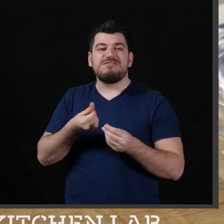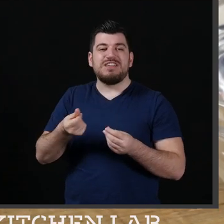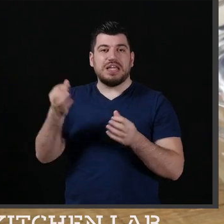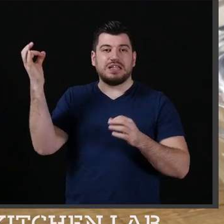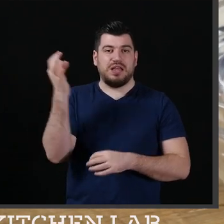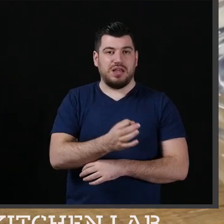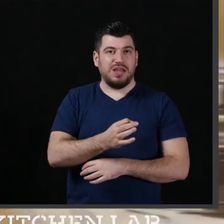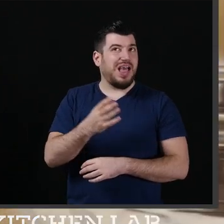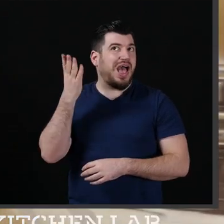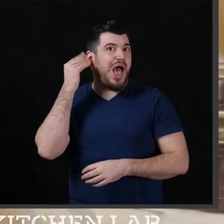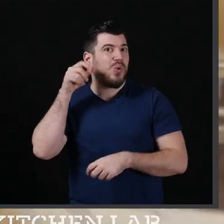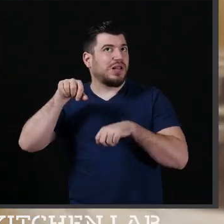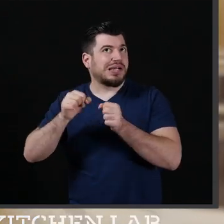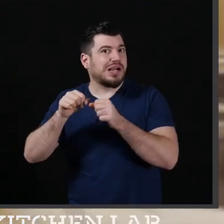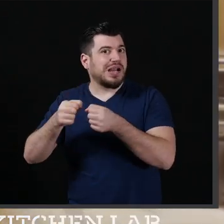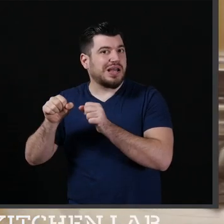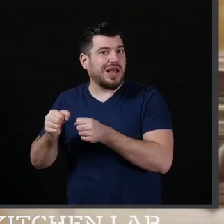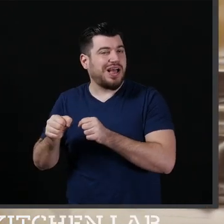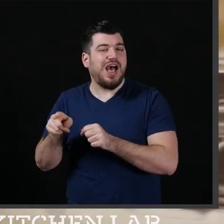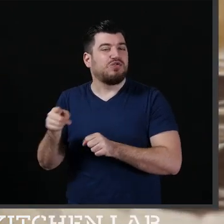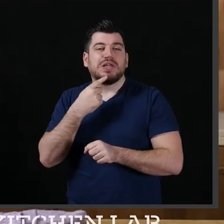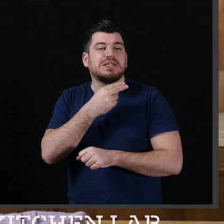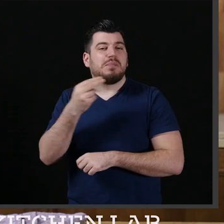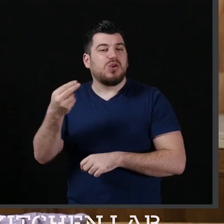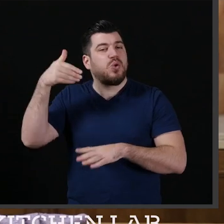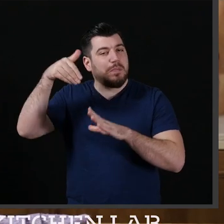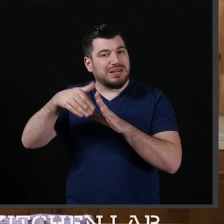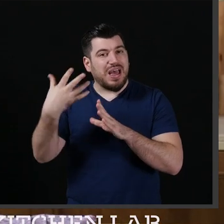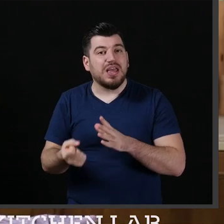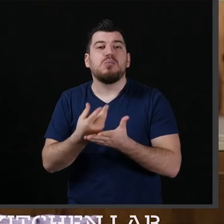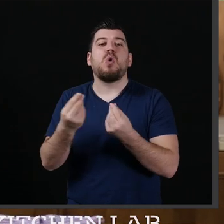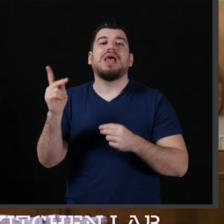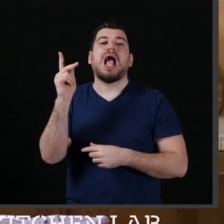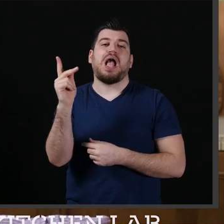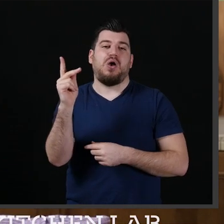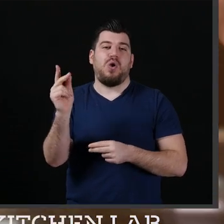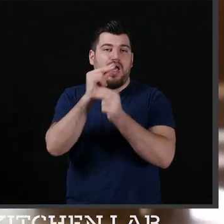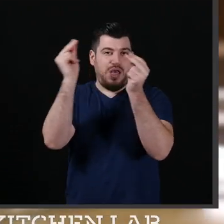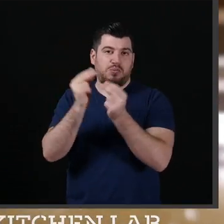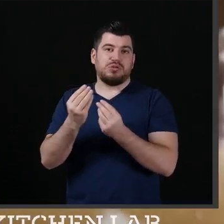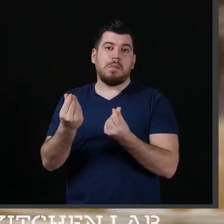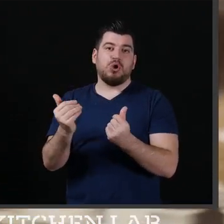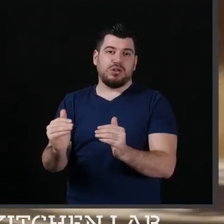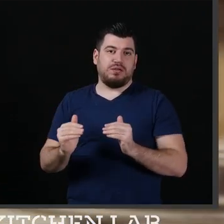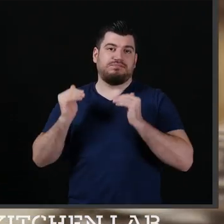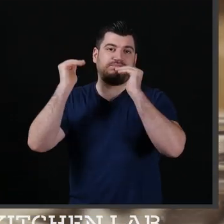τόσο πολύ θόρυβο όταν τις πάμε, σημαίνει πως έχει πολύ βούτυρο κακάο, άρα σημαίνει ότι είναι πολύ πολύ ποιοτική.